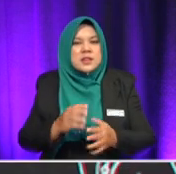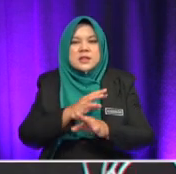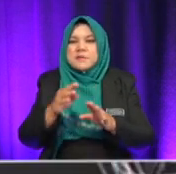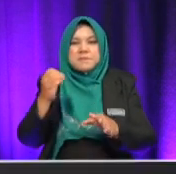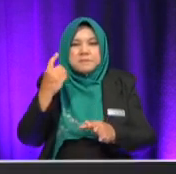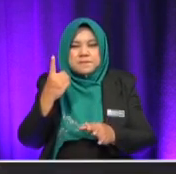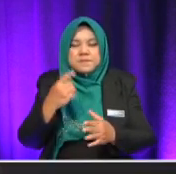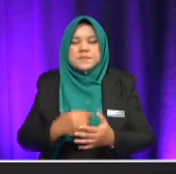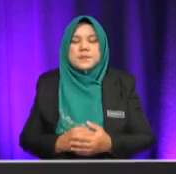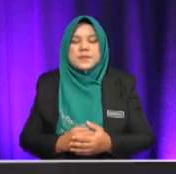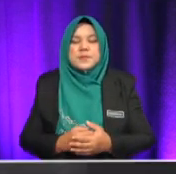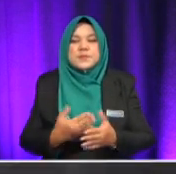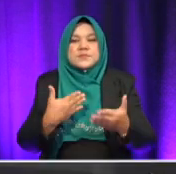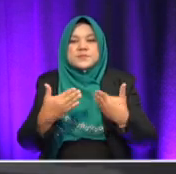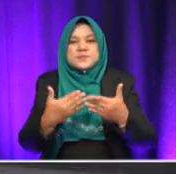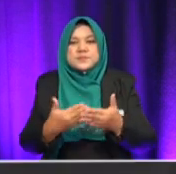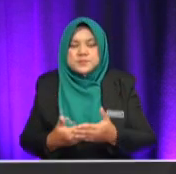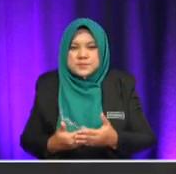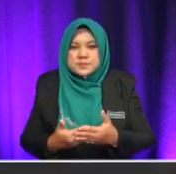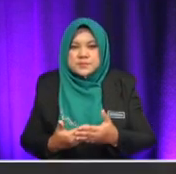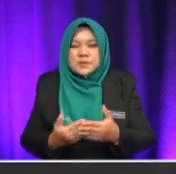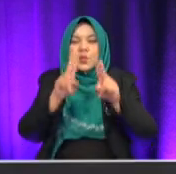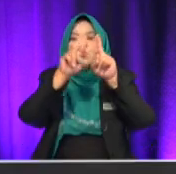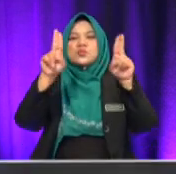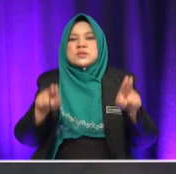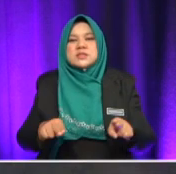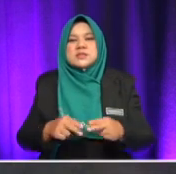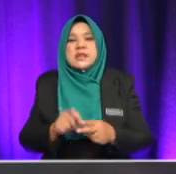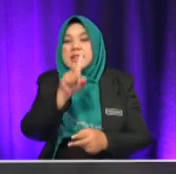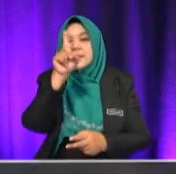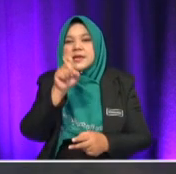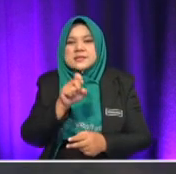tak apalah kita enggak Oke kalau gitu Kita uji isi